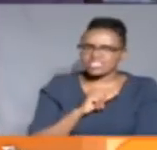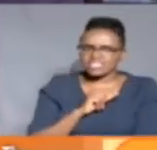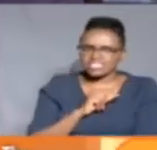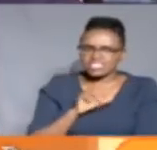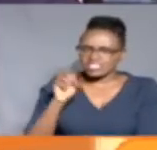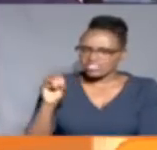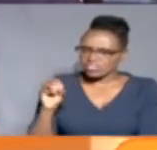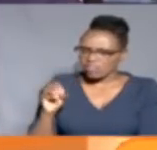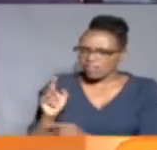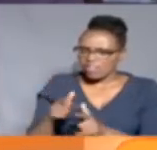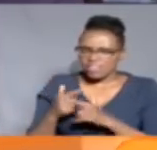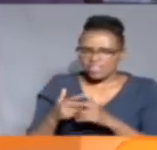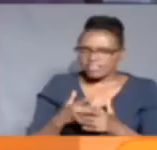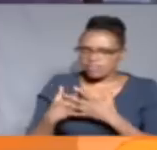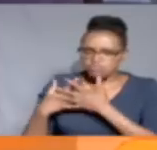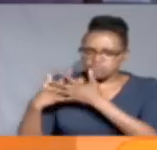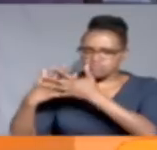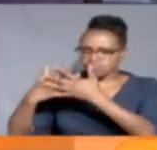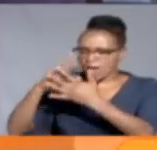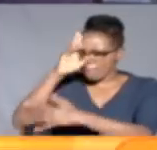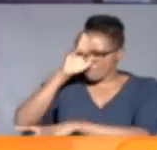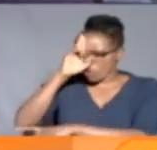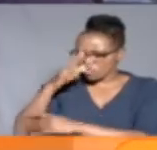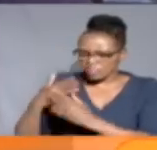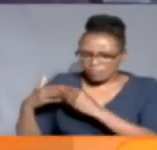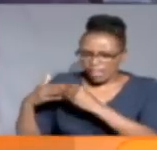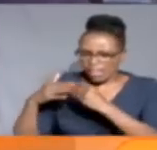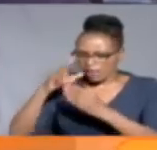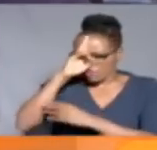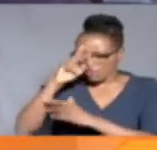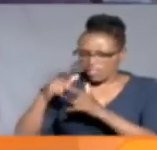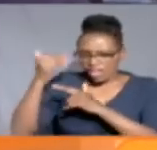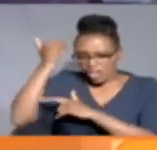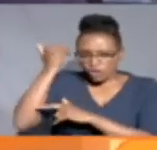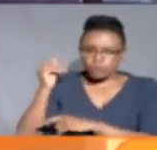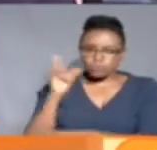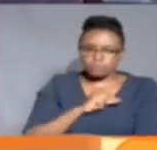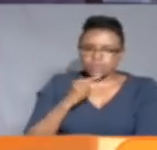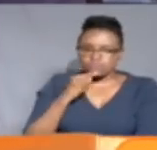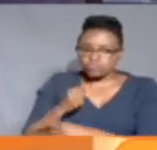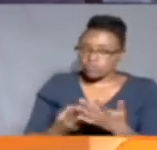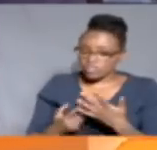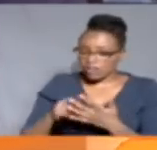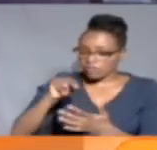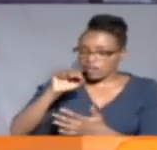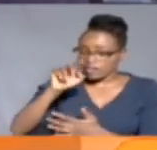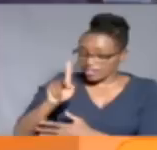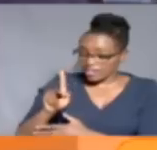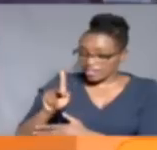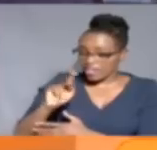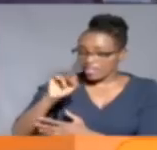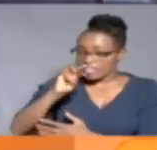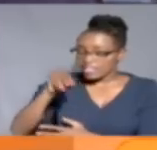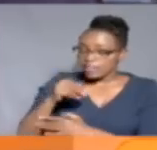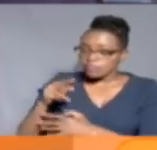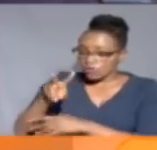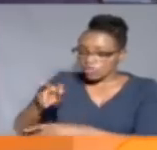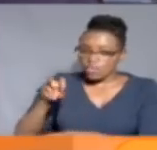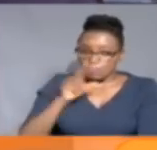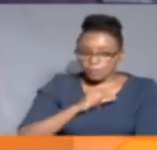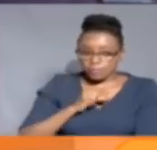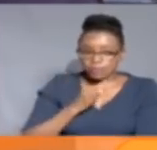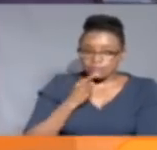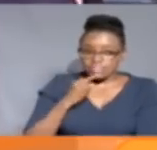So wakanipeleka polisi, nakumbuka nikapelekwa kotini, nikaambiwa Nicky James uliripotiwa umeiba kitu, mimi